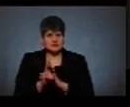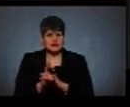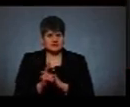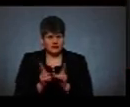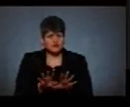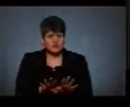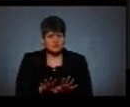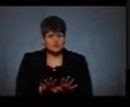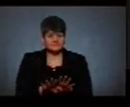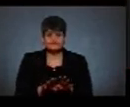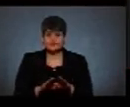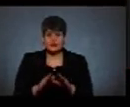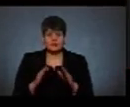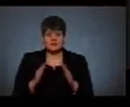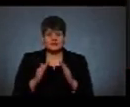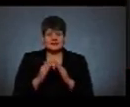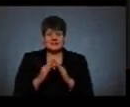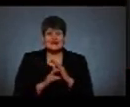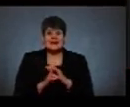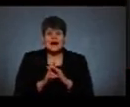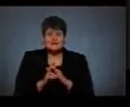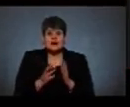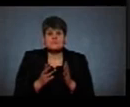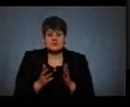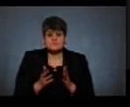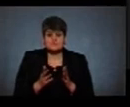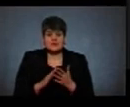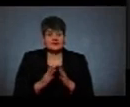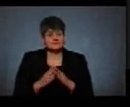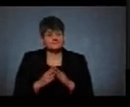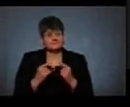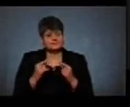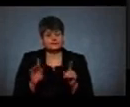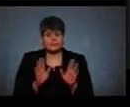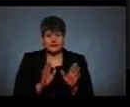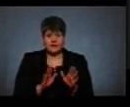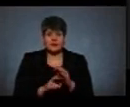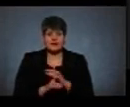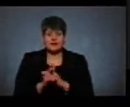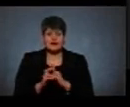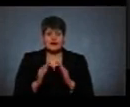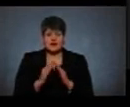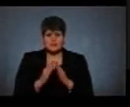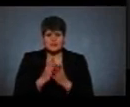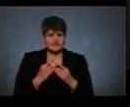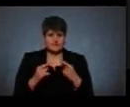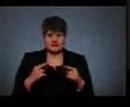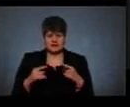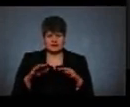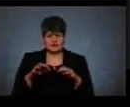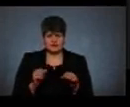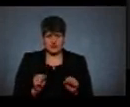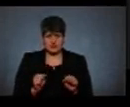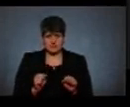храмами ситуація на сьогоднішній день така, що храми є в різному статусі різних власників.